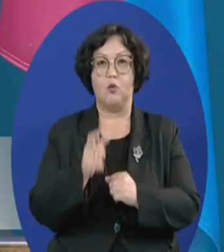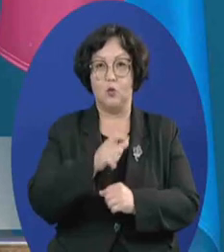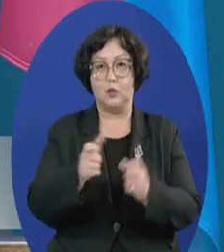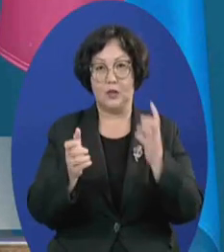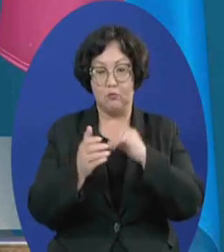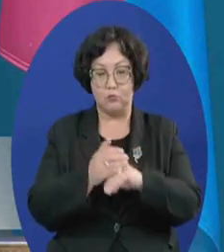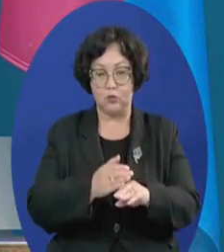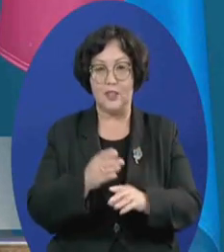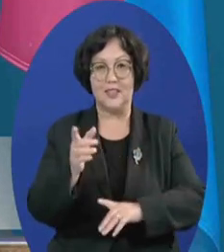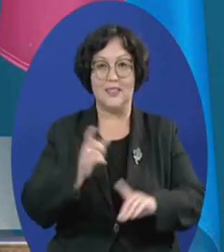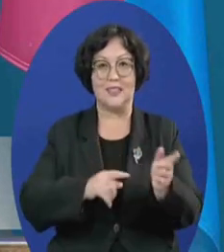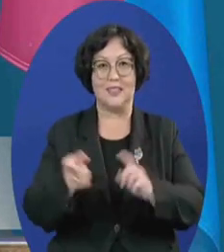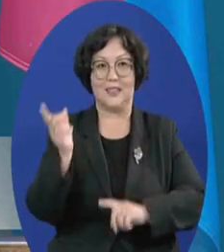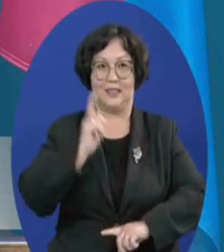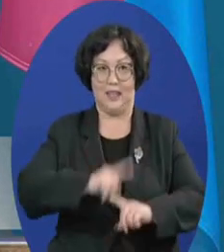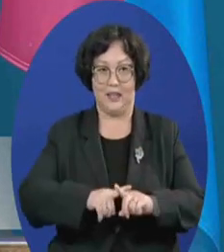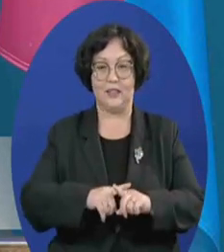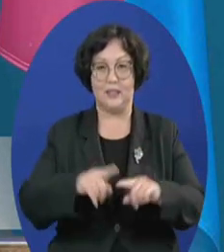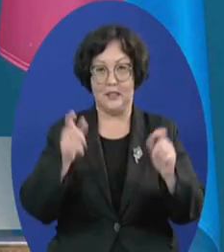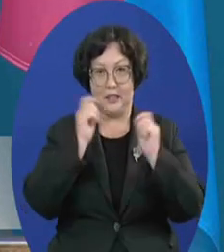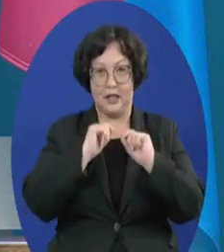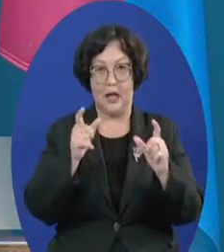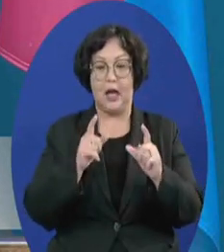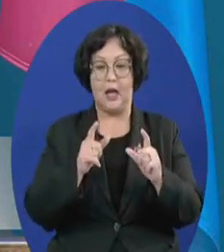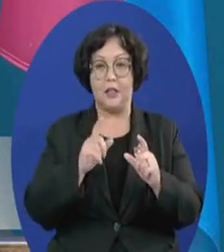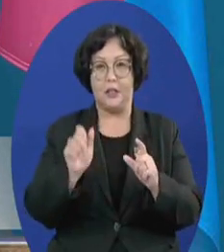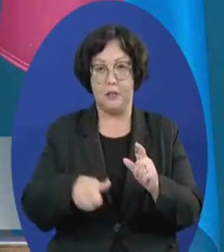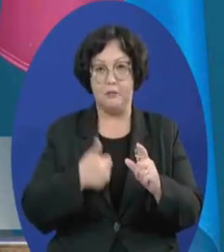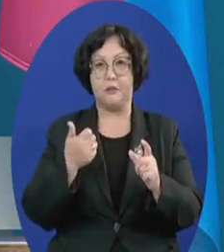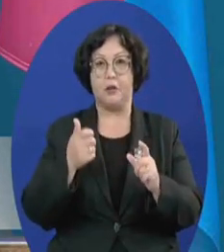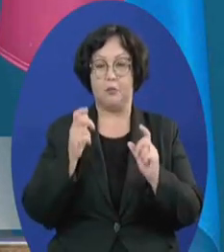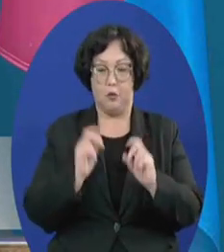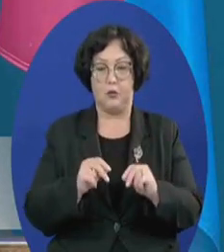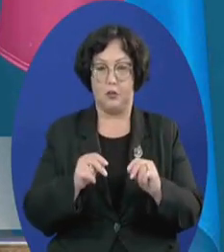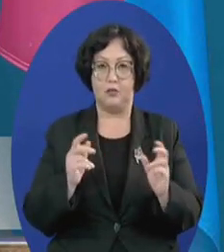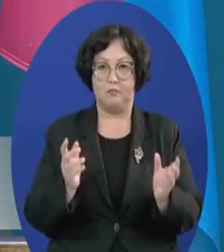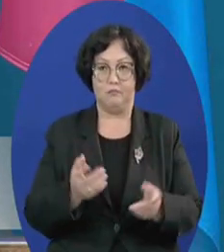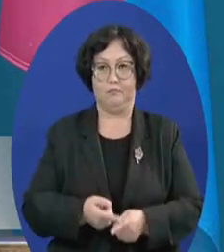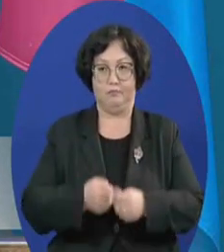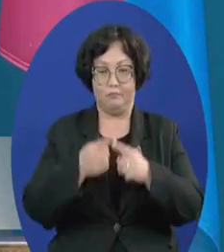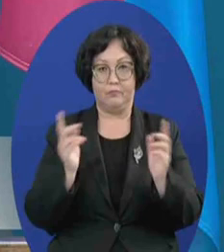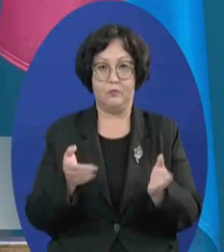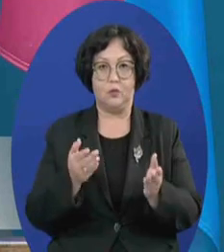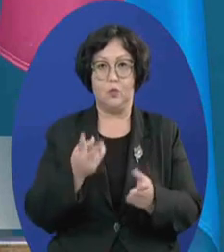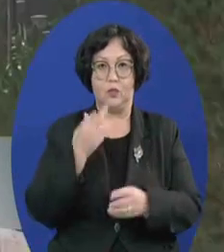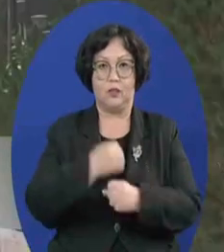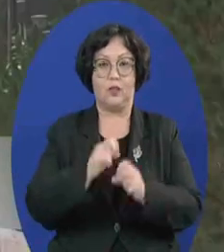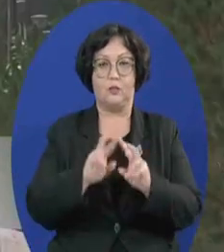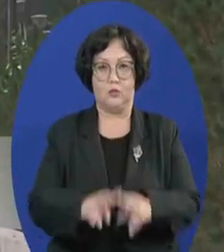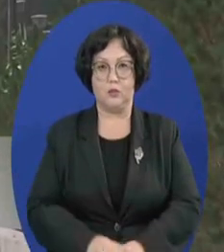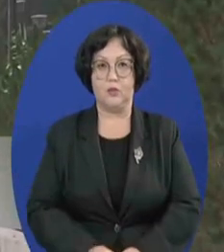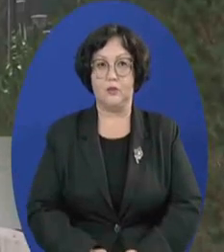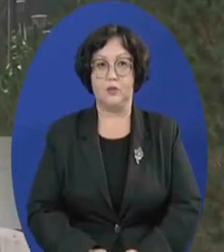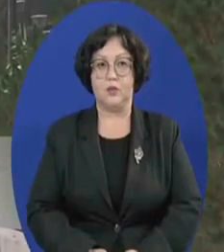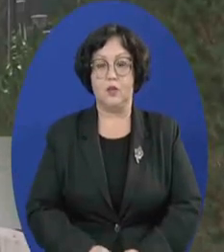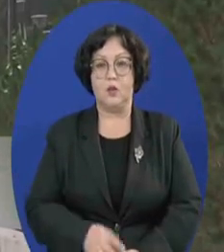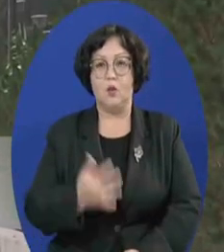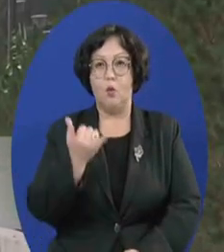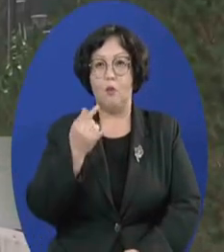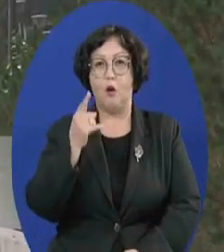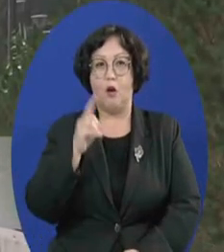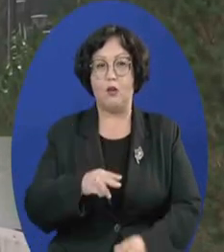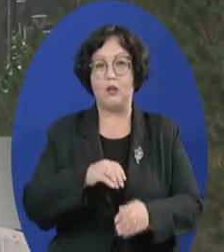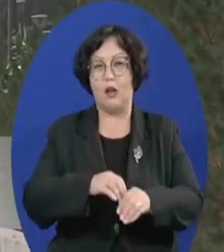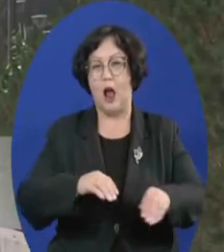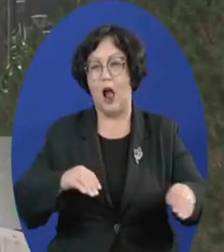дамжуулж эдийн засгийг одоо дахин одоо сэргээх идэвхжүүлэх энэ бодлогын одоо үйл ажиллагаанууд үргэлжлэнэ. Харин